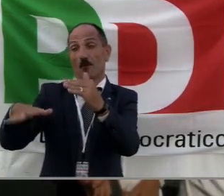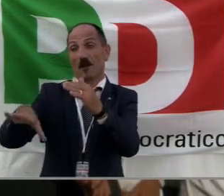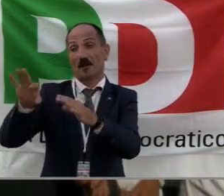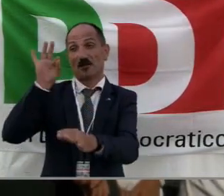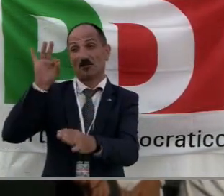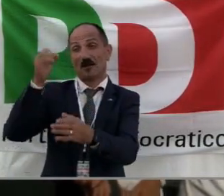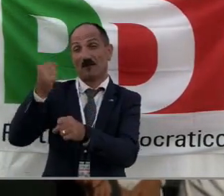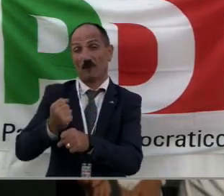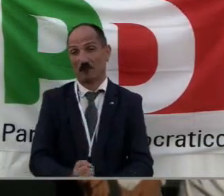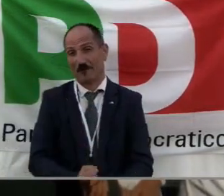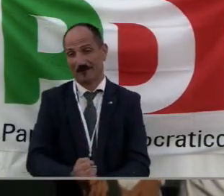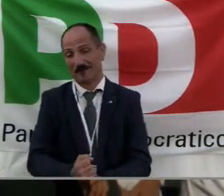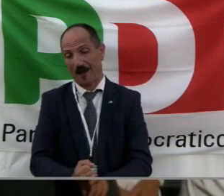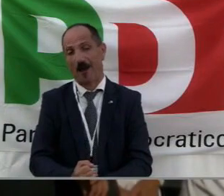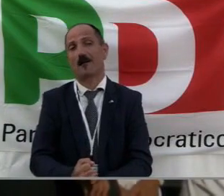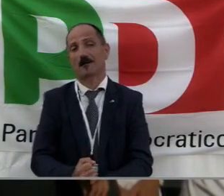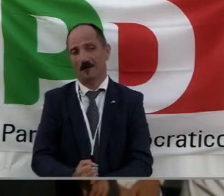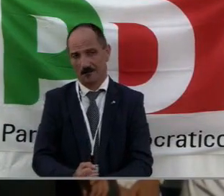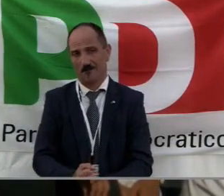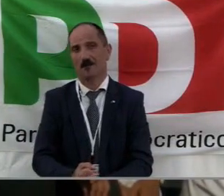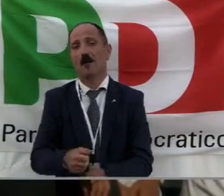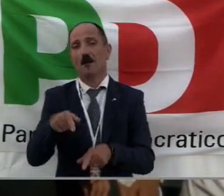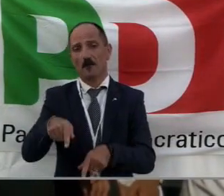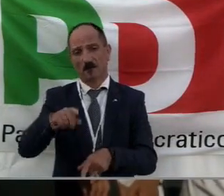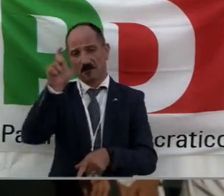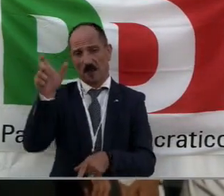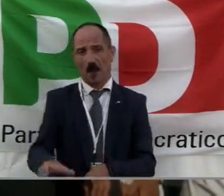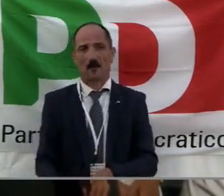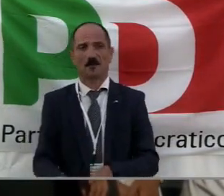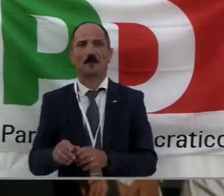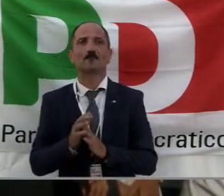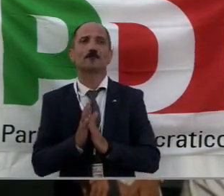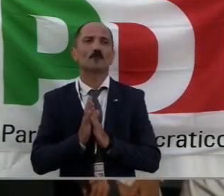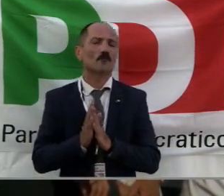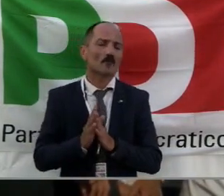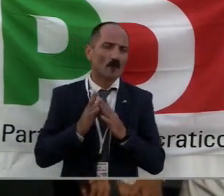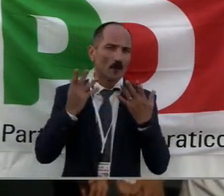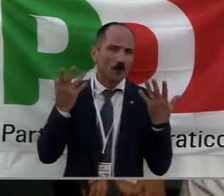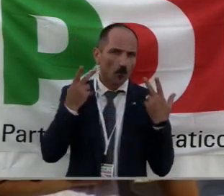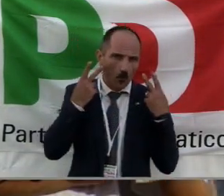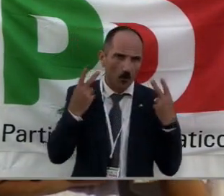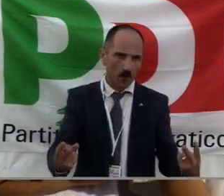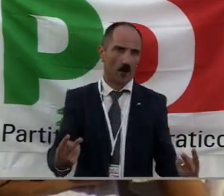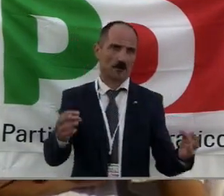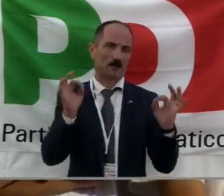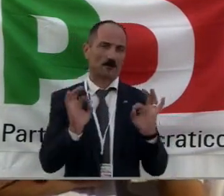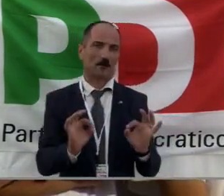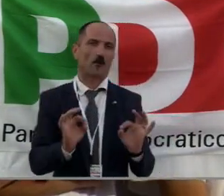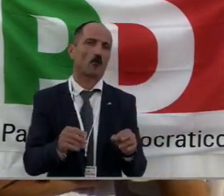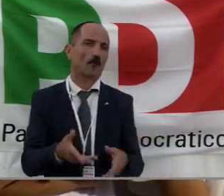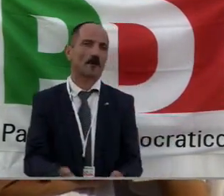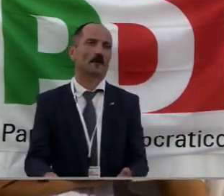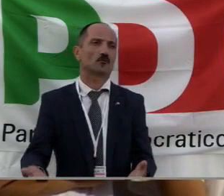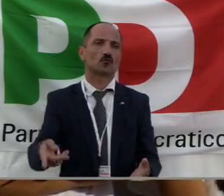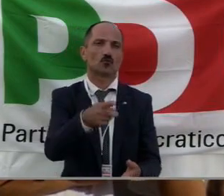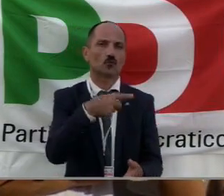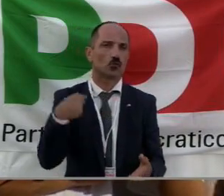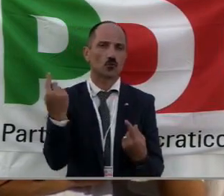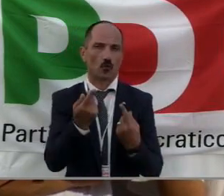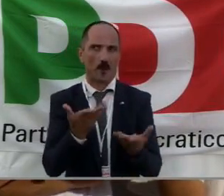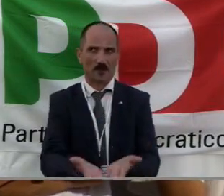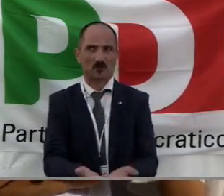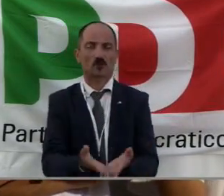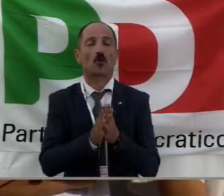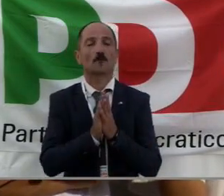scelte fondamentali per questo paese. Guardate, proprio per tutto questo